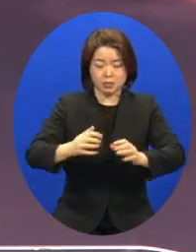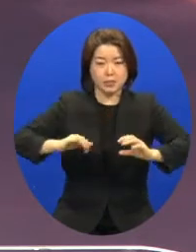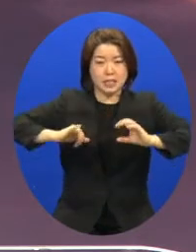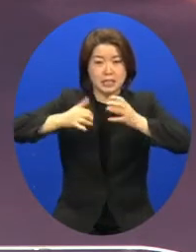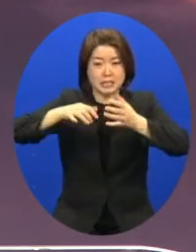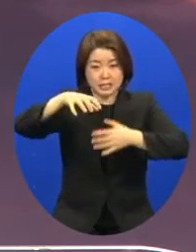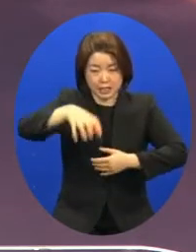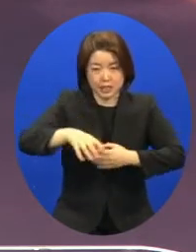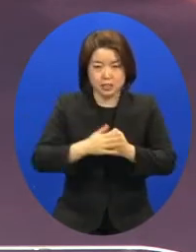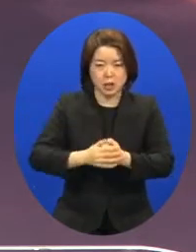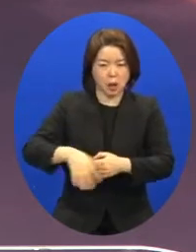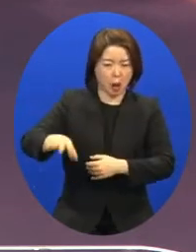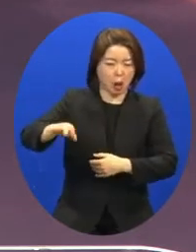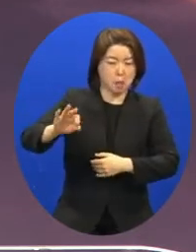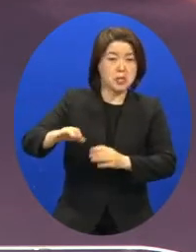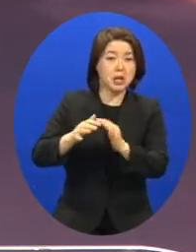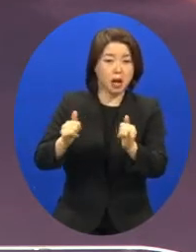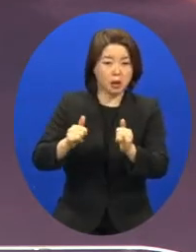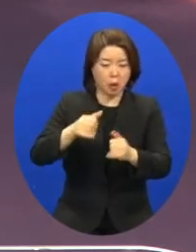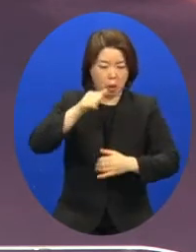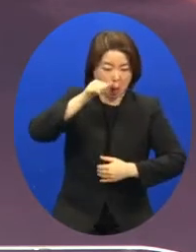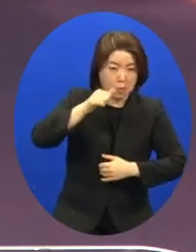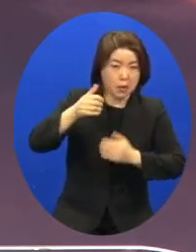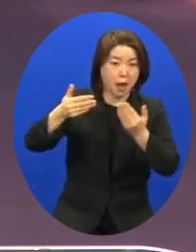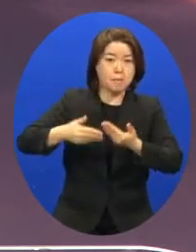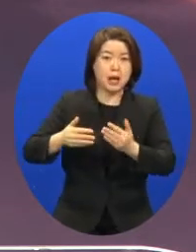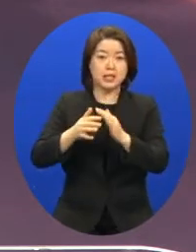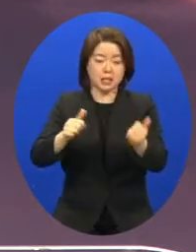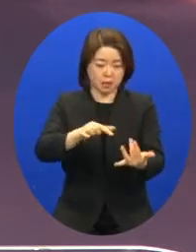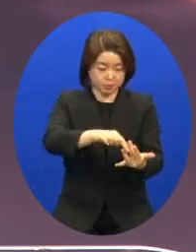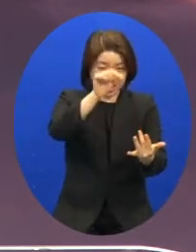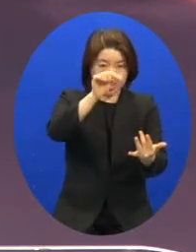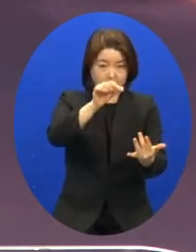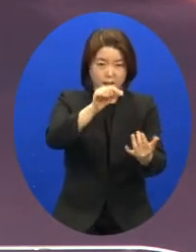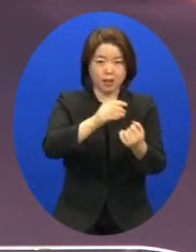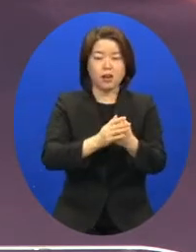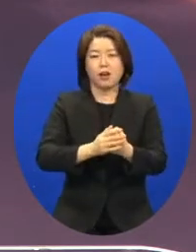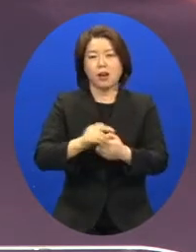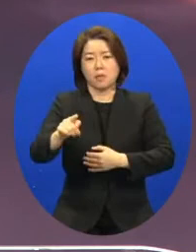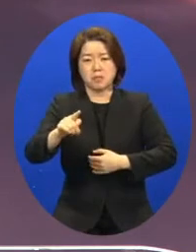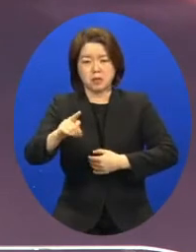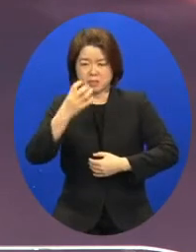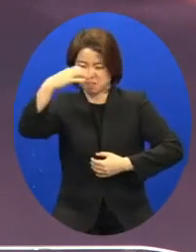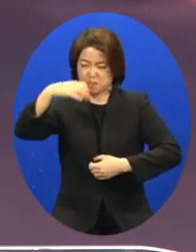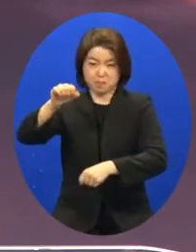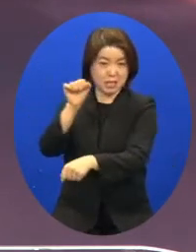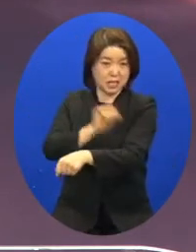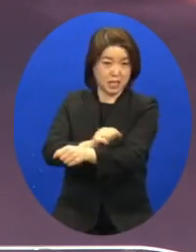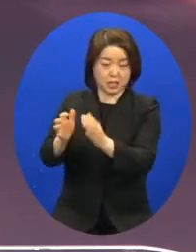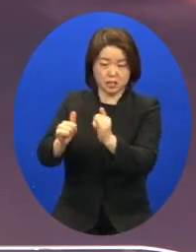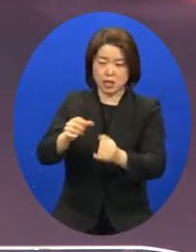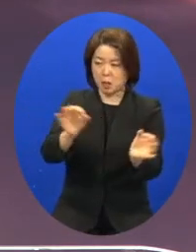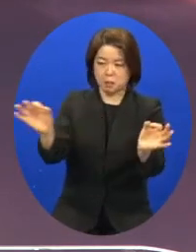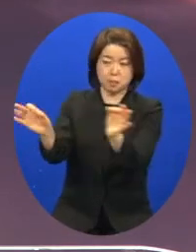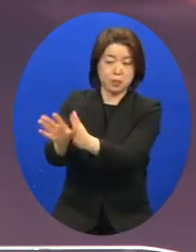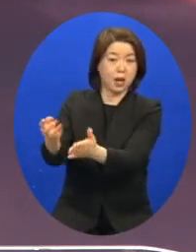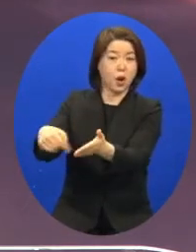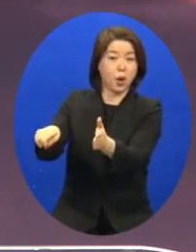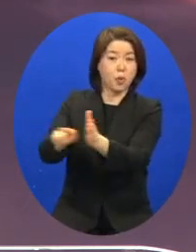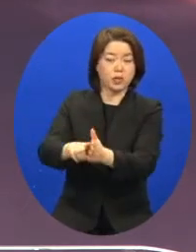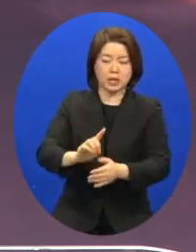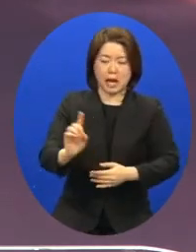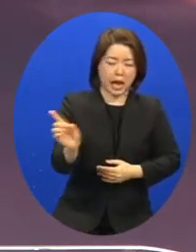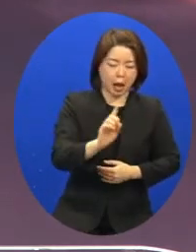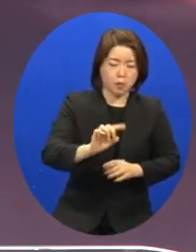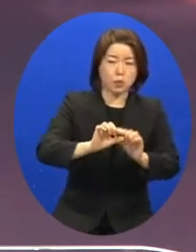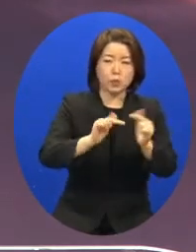세상에서 비천한 것들과 멸시받는 것들을 택하셨으니 곧 잘났다고 하는 것들을 없애시려고 아무것도